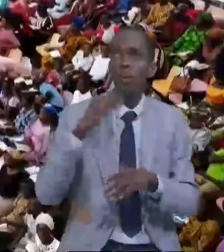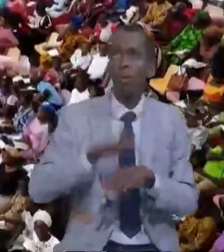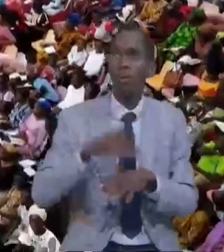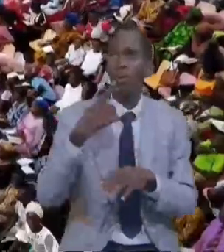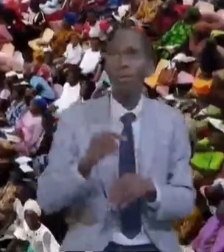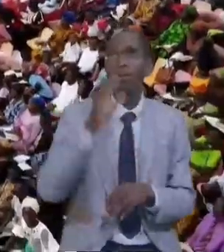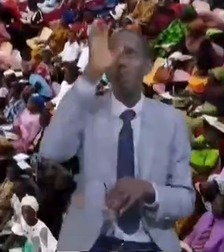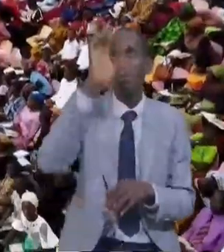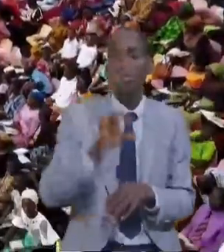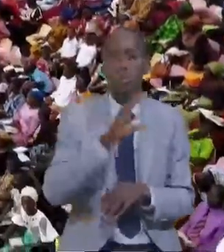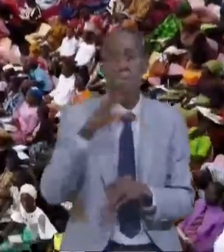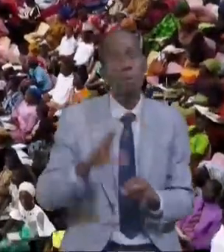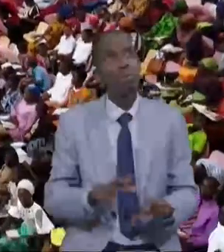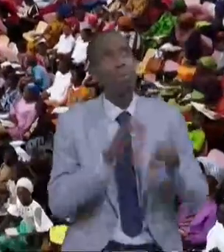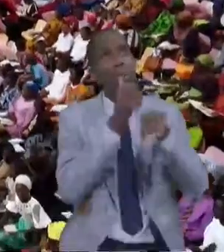souffert.